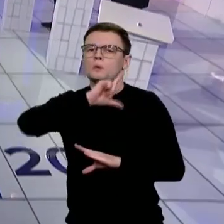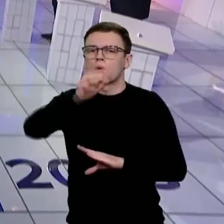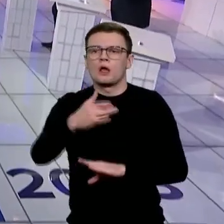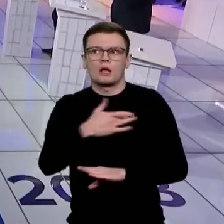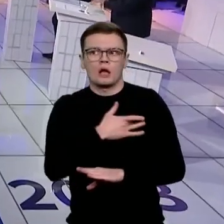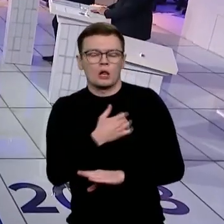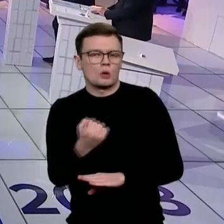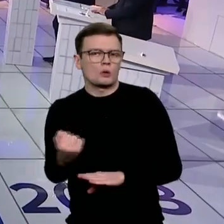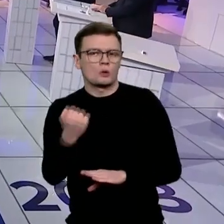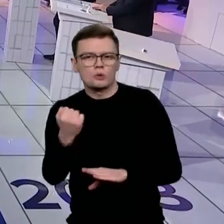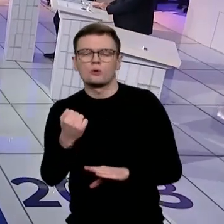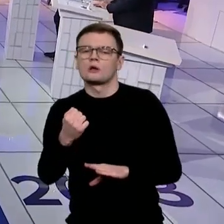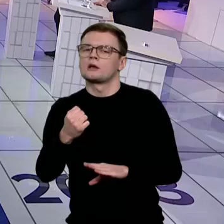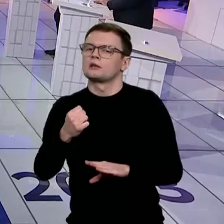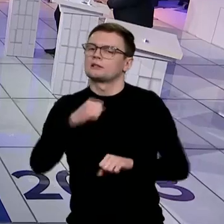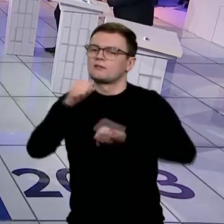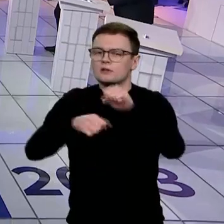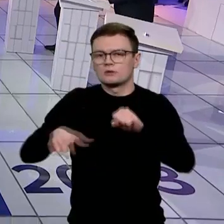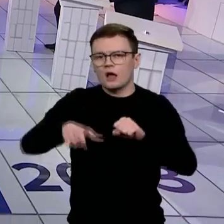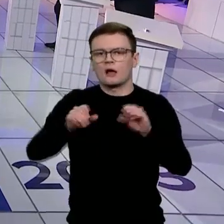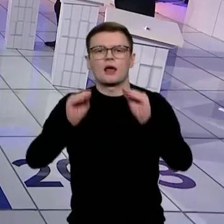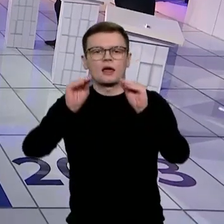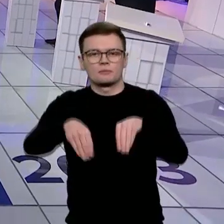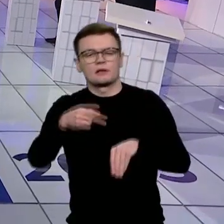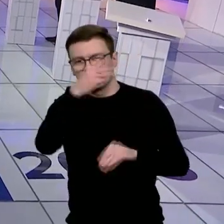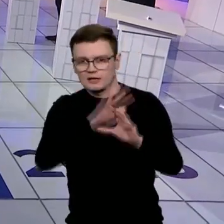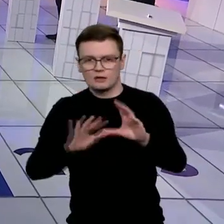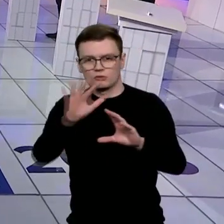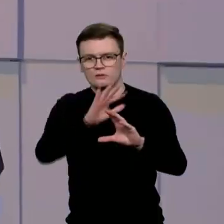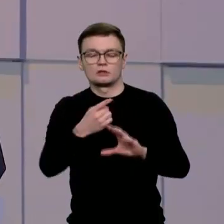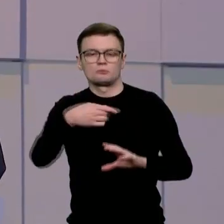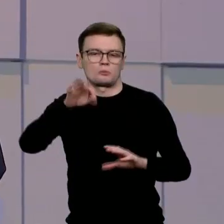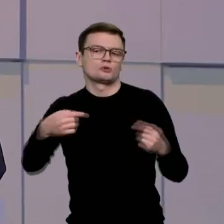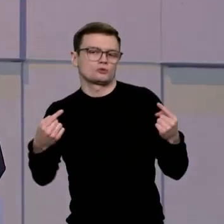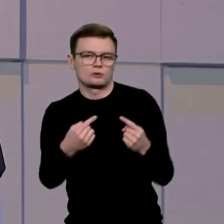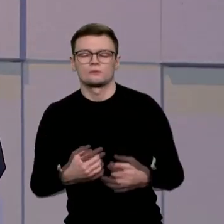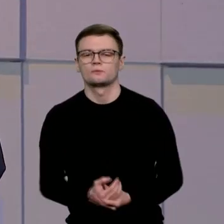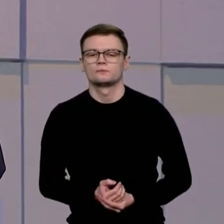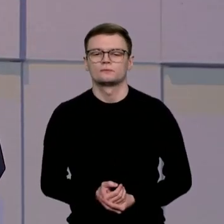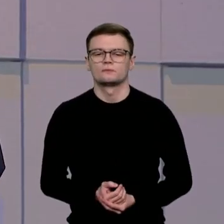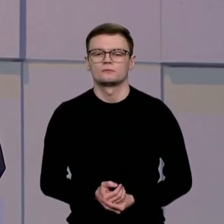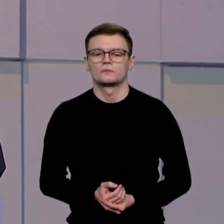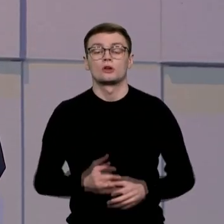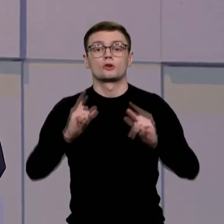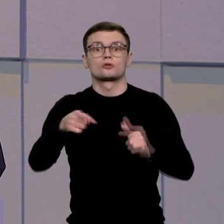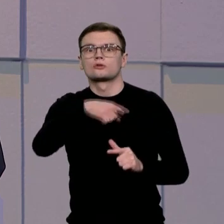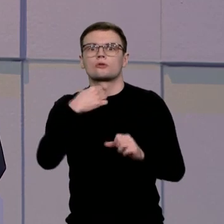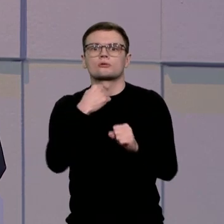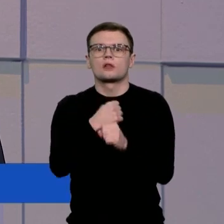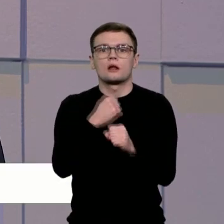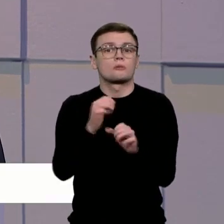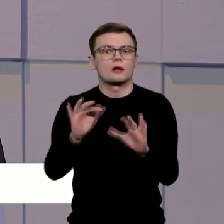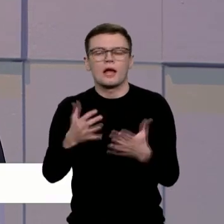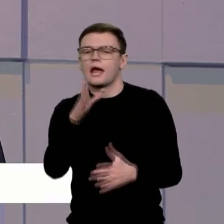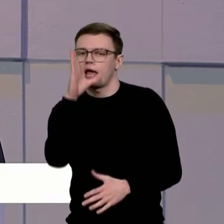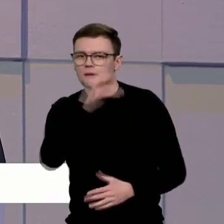Lietuvoje. Dėkui. 100% pritariu. Gerai, ponia Lesauskai. Na, iš tiesų, tikrai nemažai darbų yra padaryta, kad tų dviračių takų